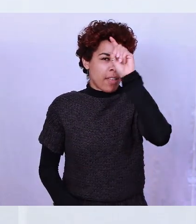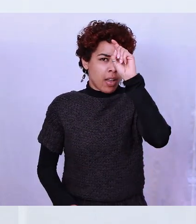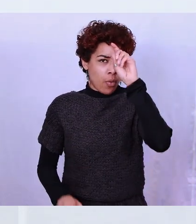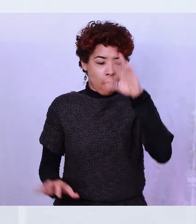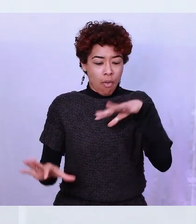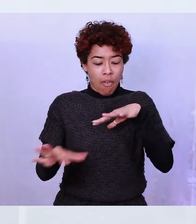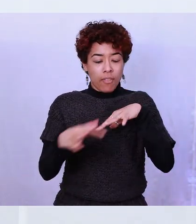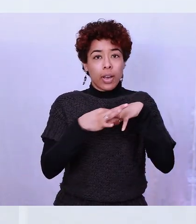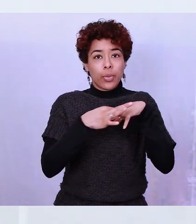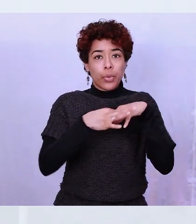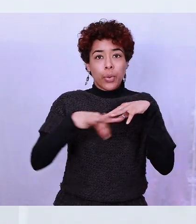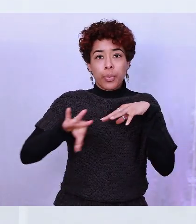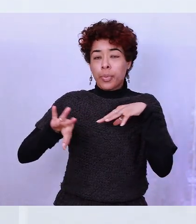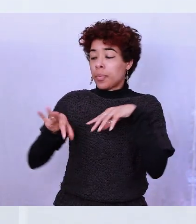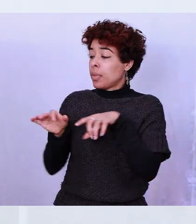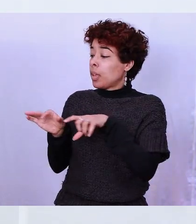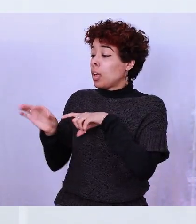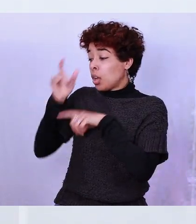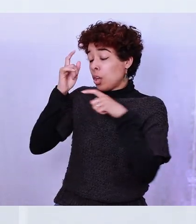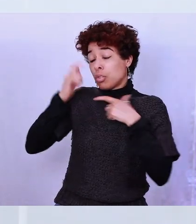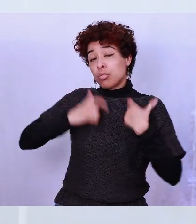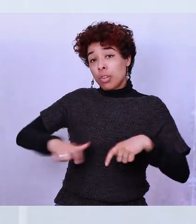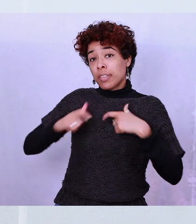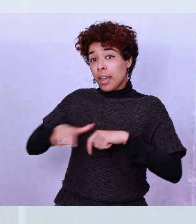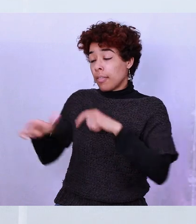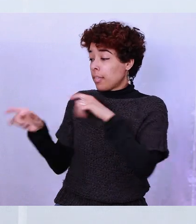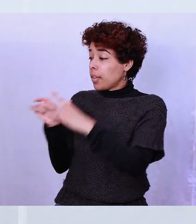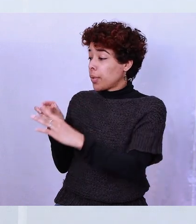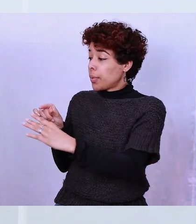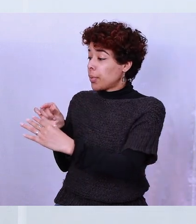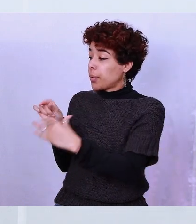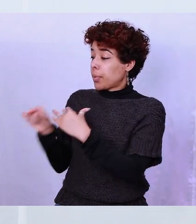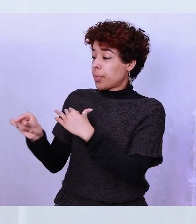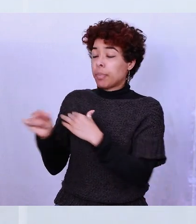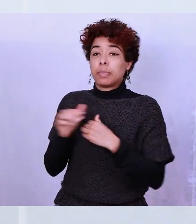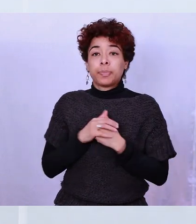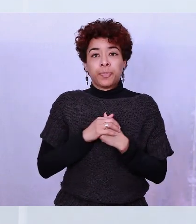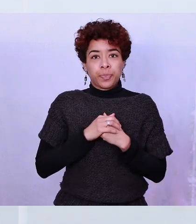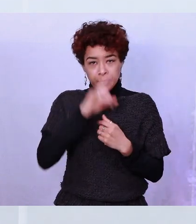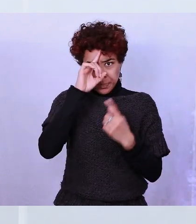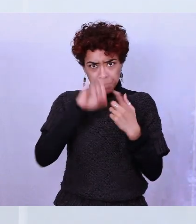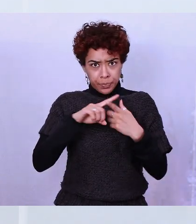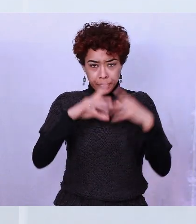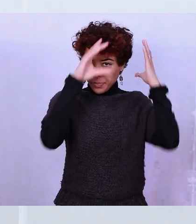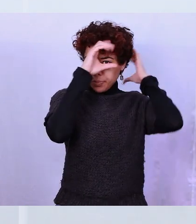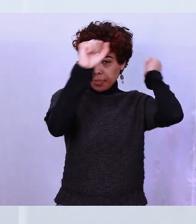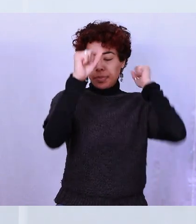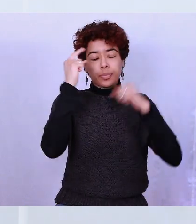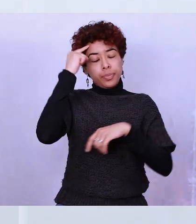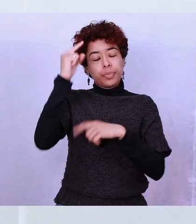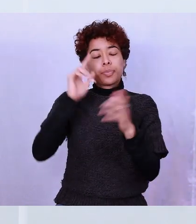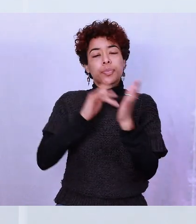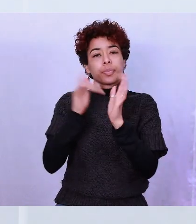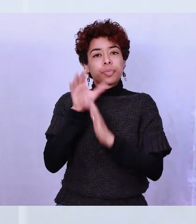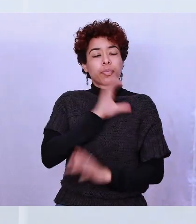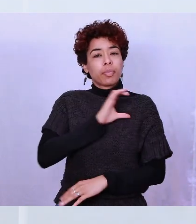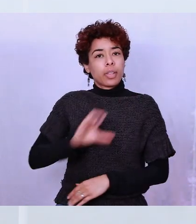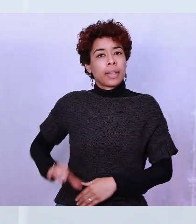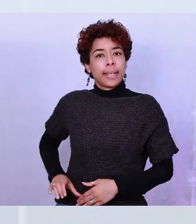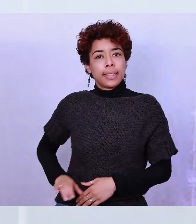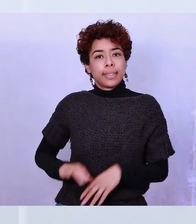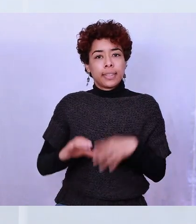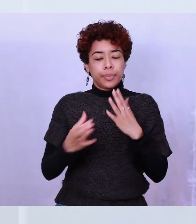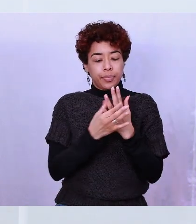et le mit à la main de Joseph. Amen. On va parler d'aujourd'hui d'être ambassadeur pour Christ. L'anneau c'est